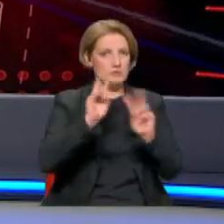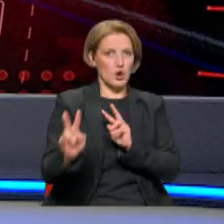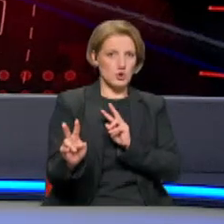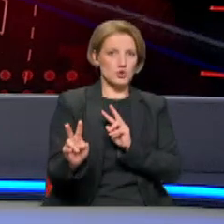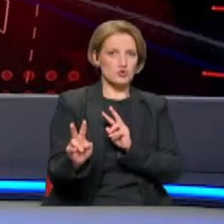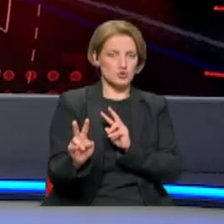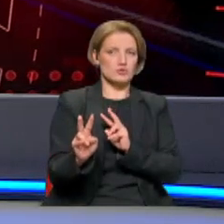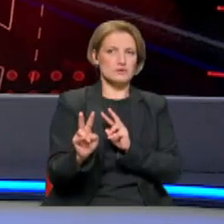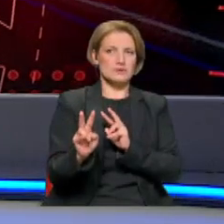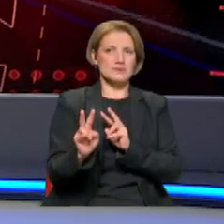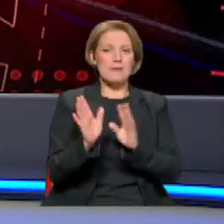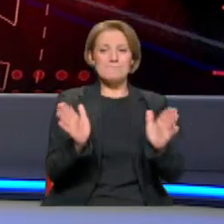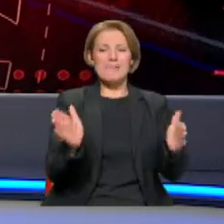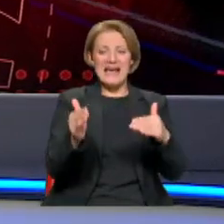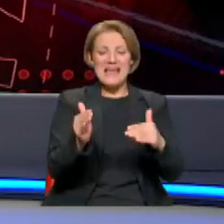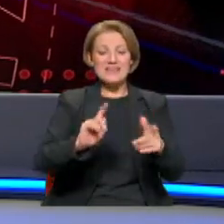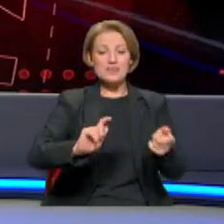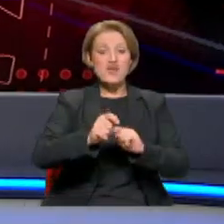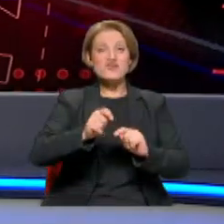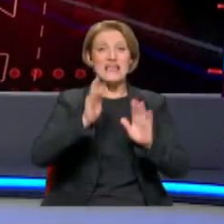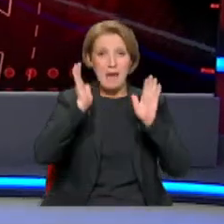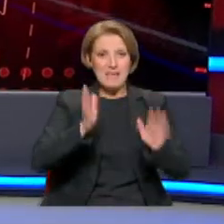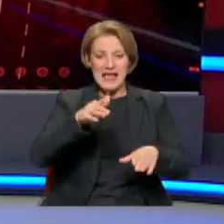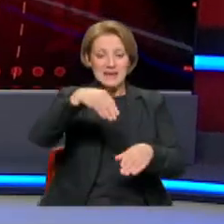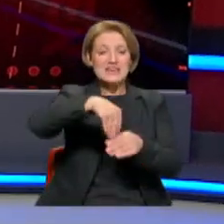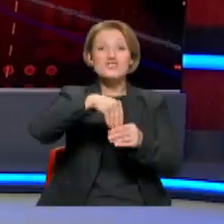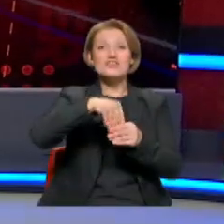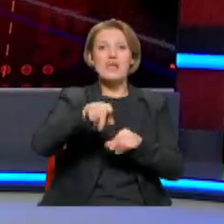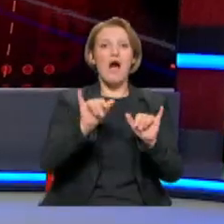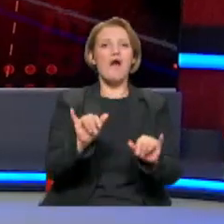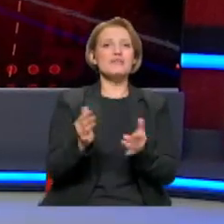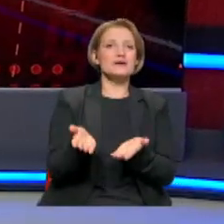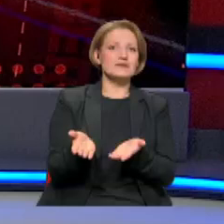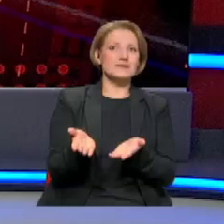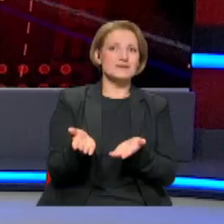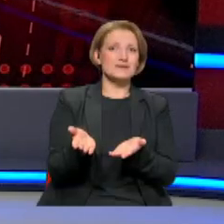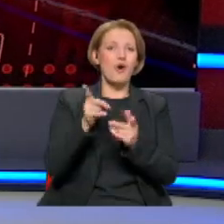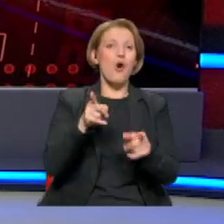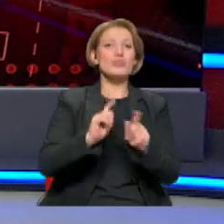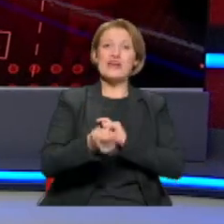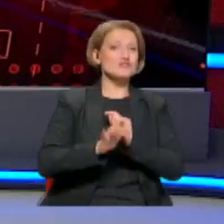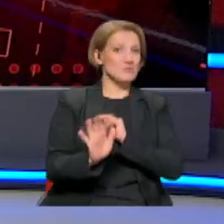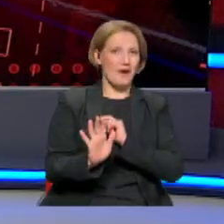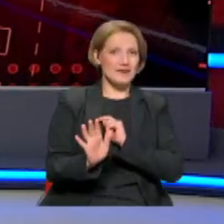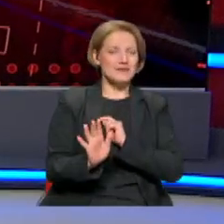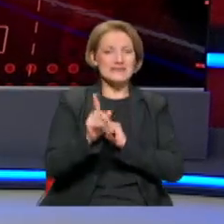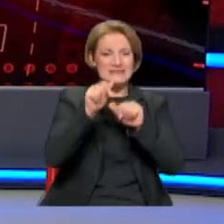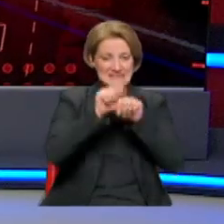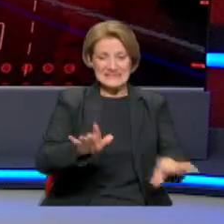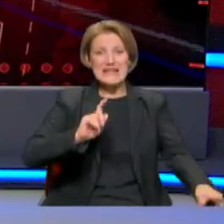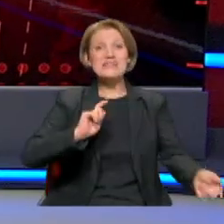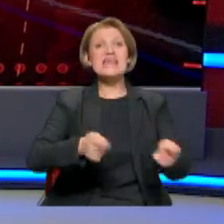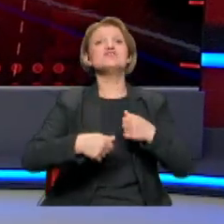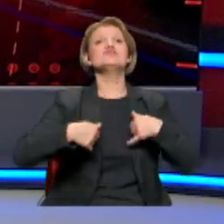ki ambalaj değişse bile o kutunun içindeki aynı o değişmiyor yani sistemi